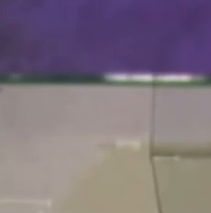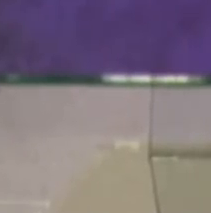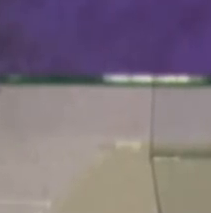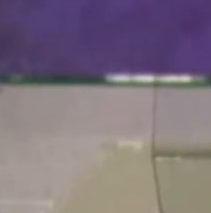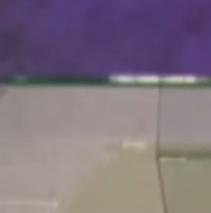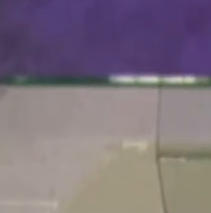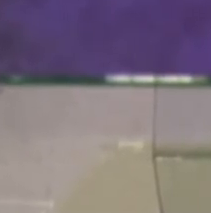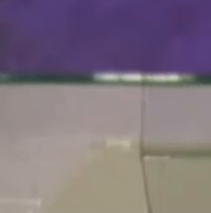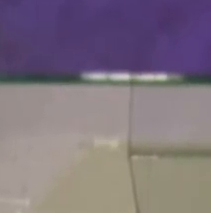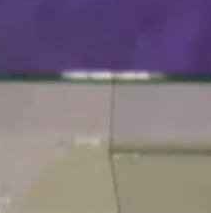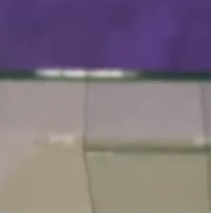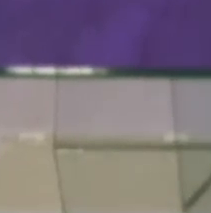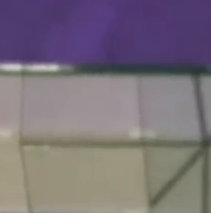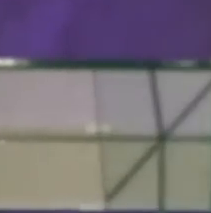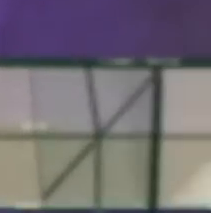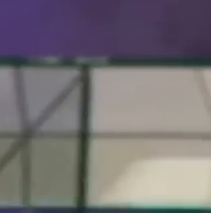որովհետև Աստված սեր է։